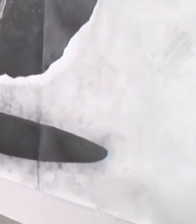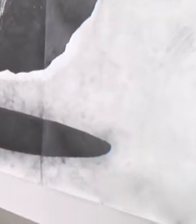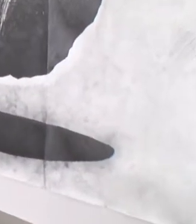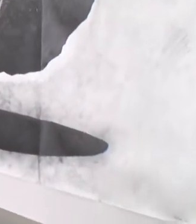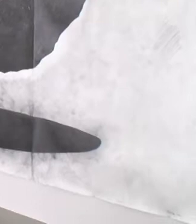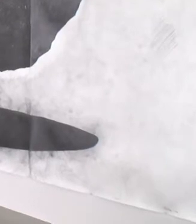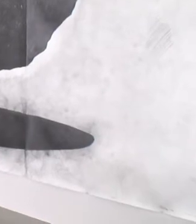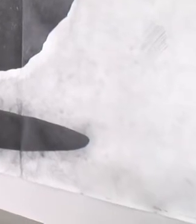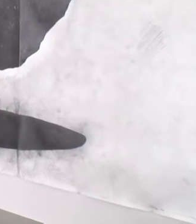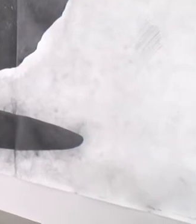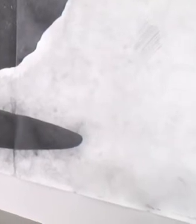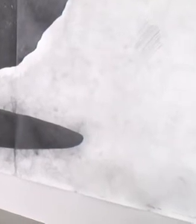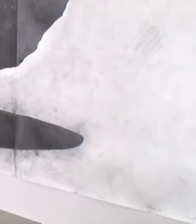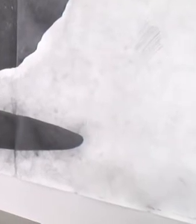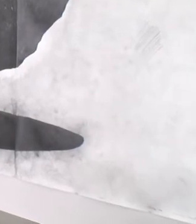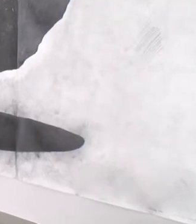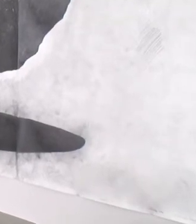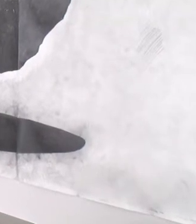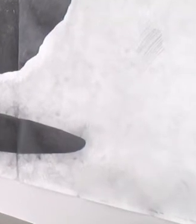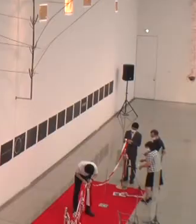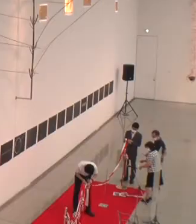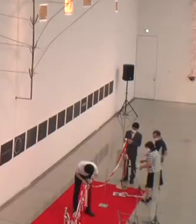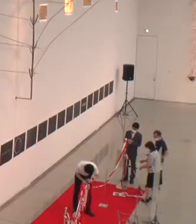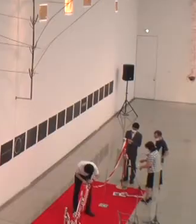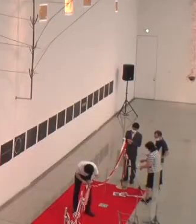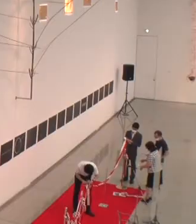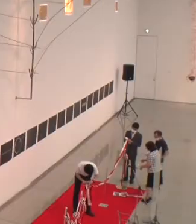啓示展についてお伝えします。